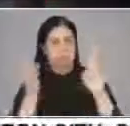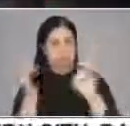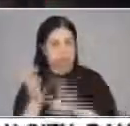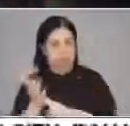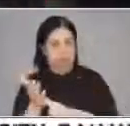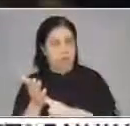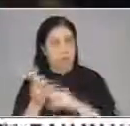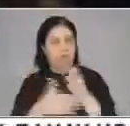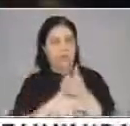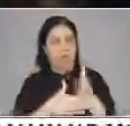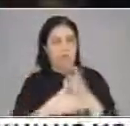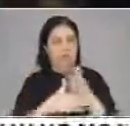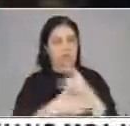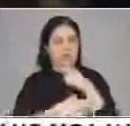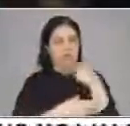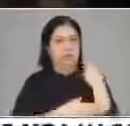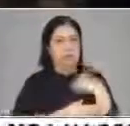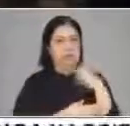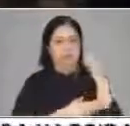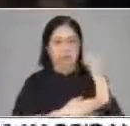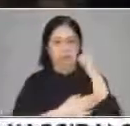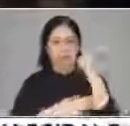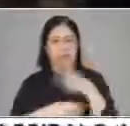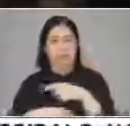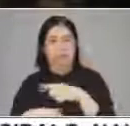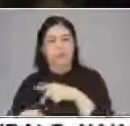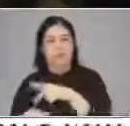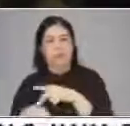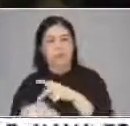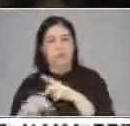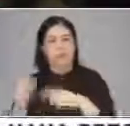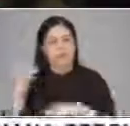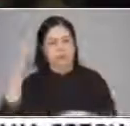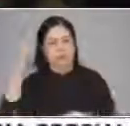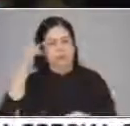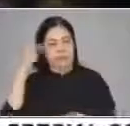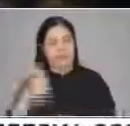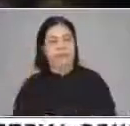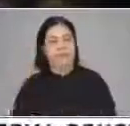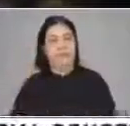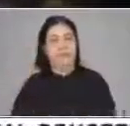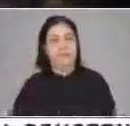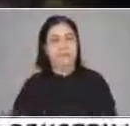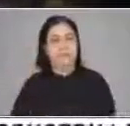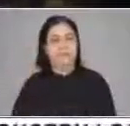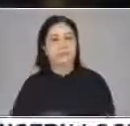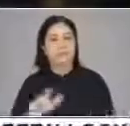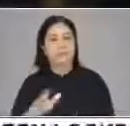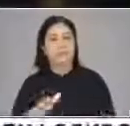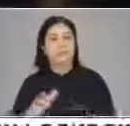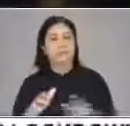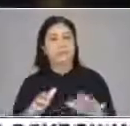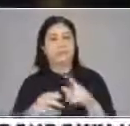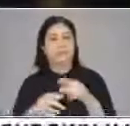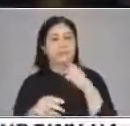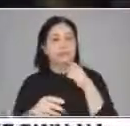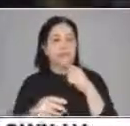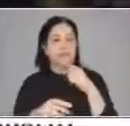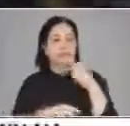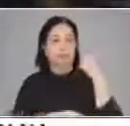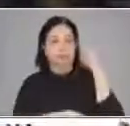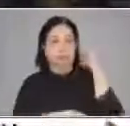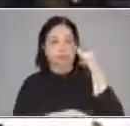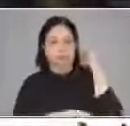happy that yung mga excess ng mga even other countries going here. So yun ang